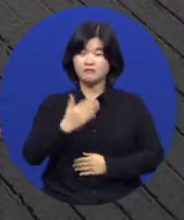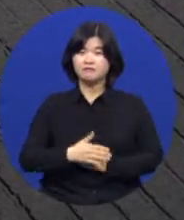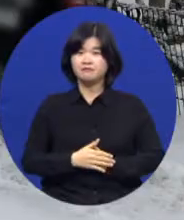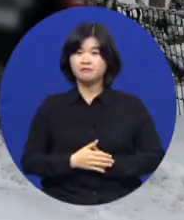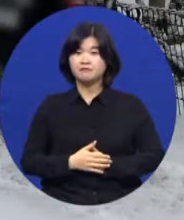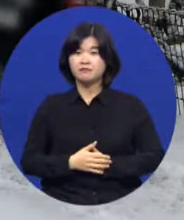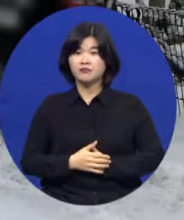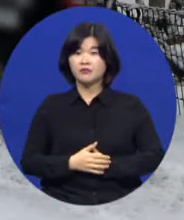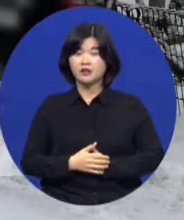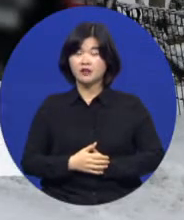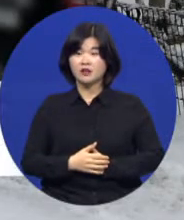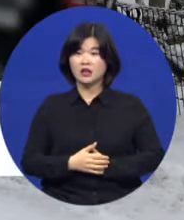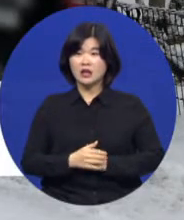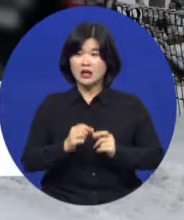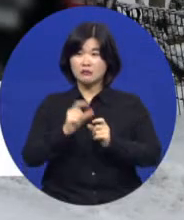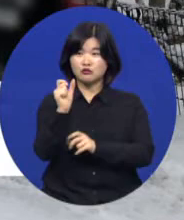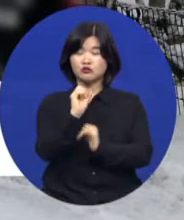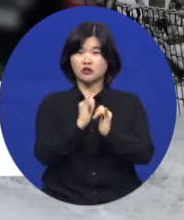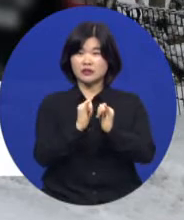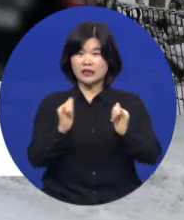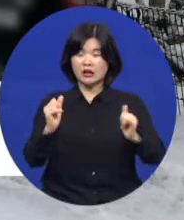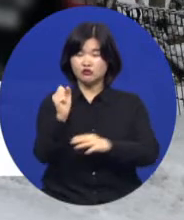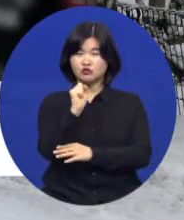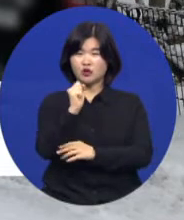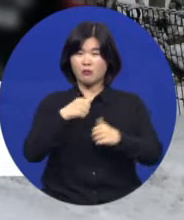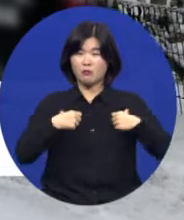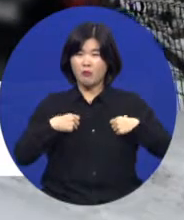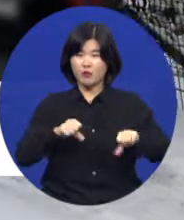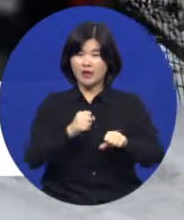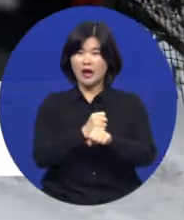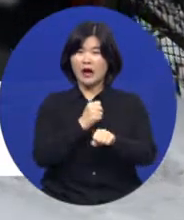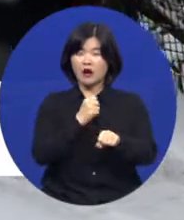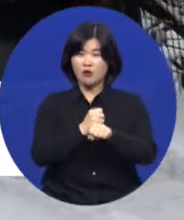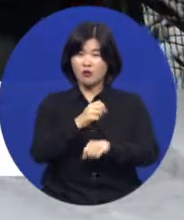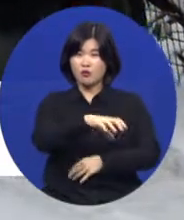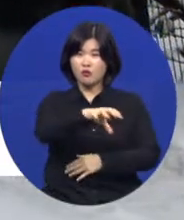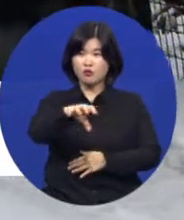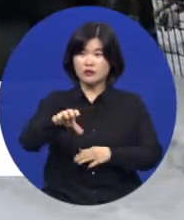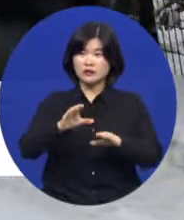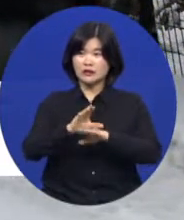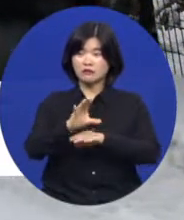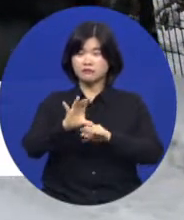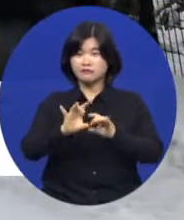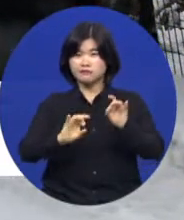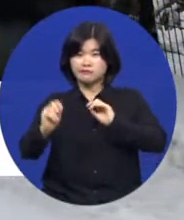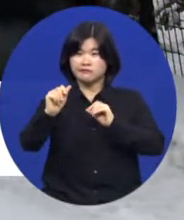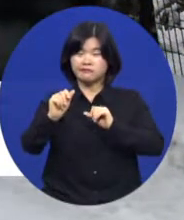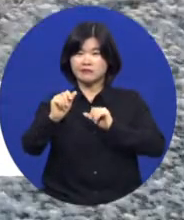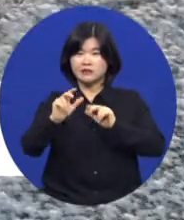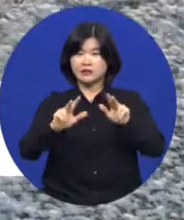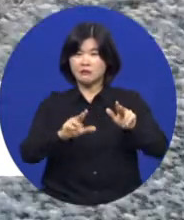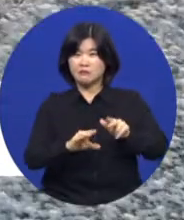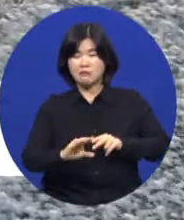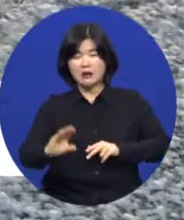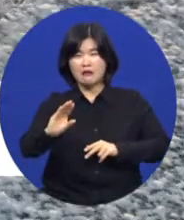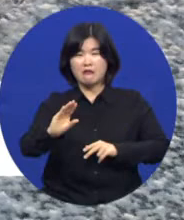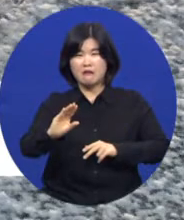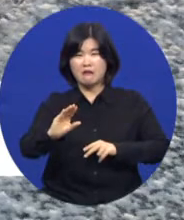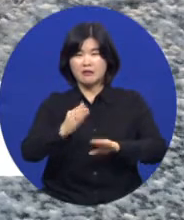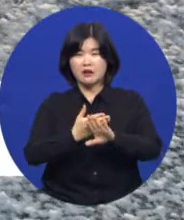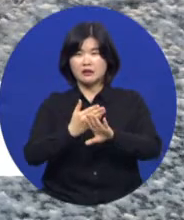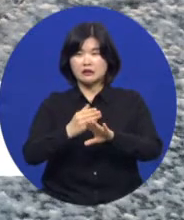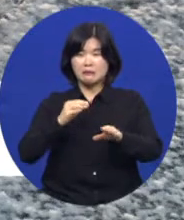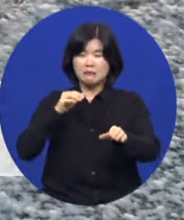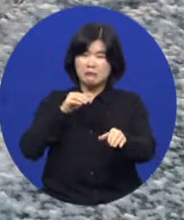갇혀버렸습니다. 일부 운전자들은 아예 운전을 포기했고 곳곳에서 차량이 눈길에 미끄러져 도랑에 빠지거나 다른